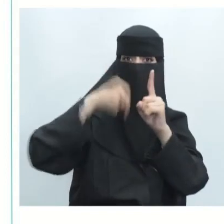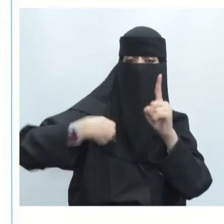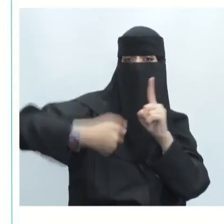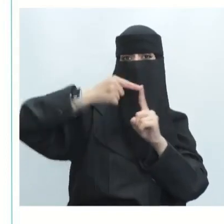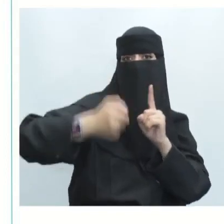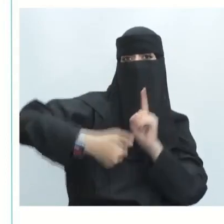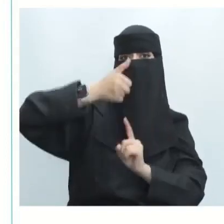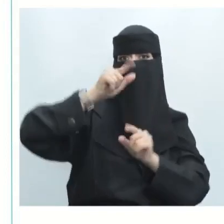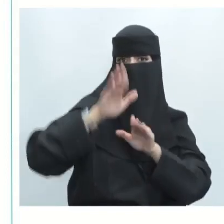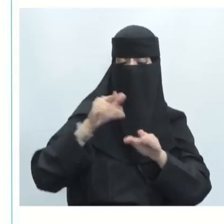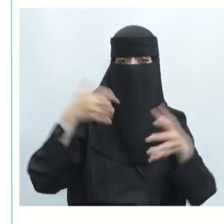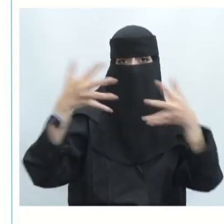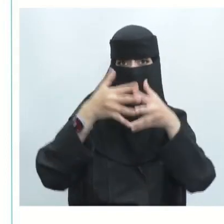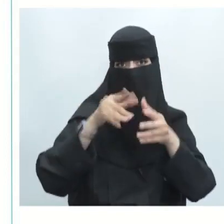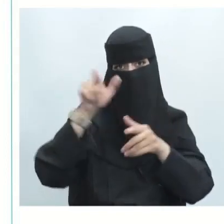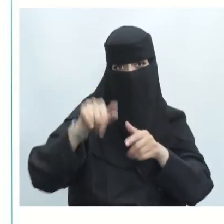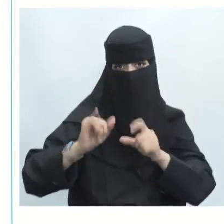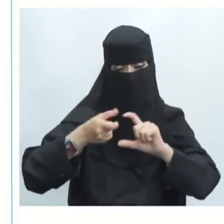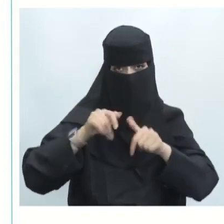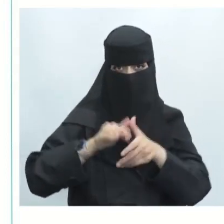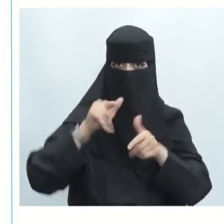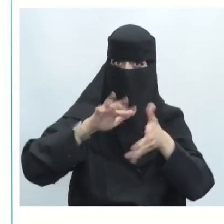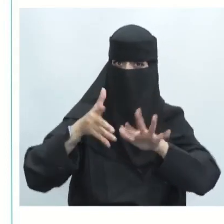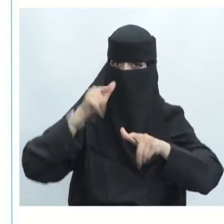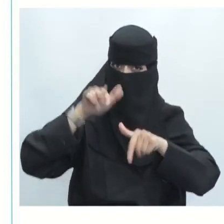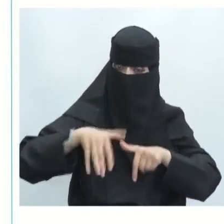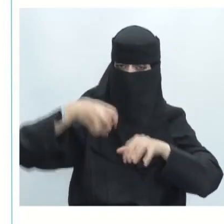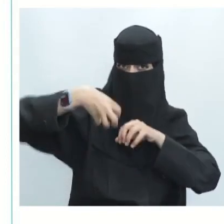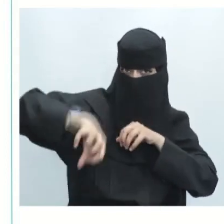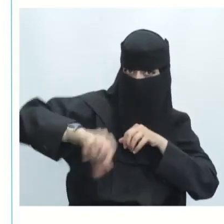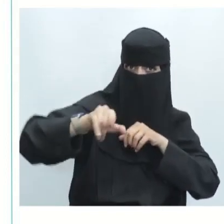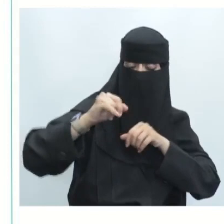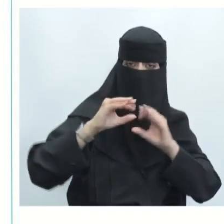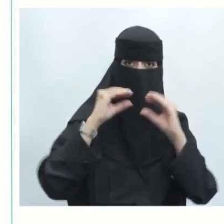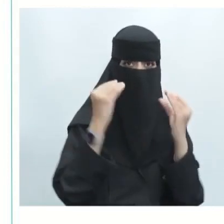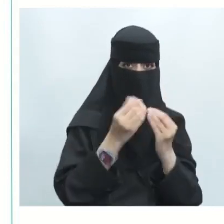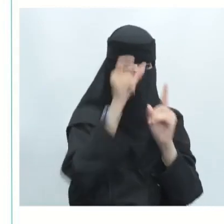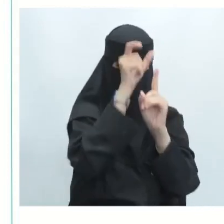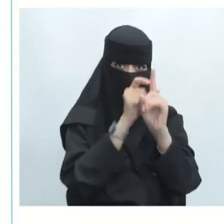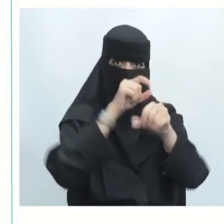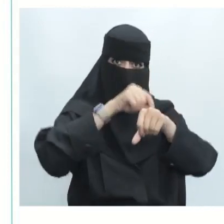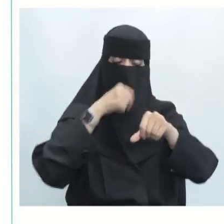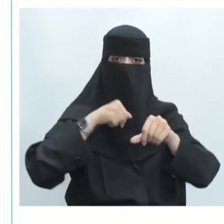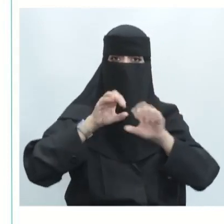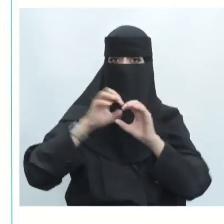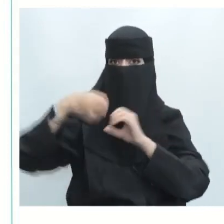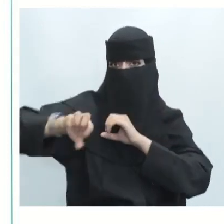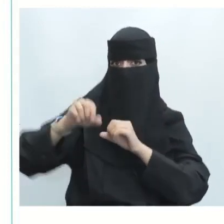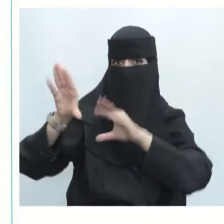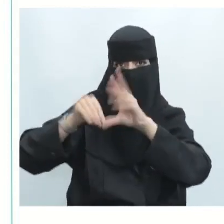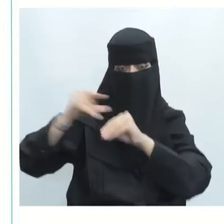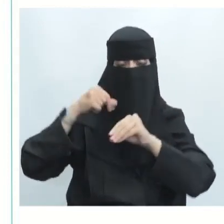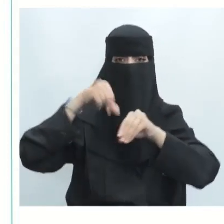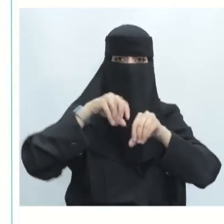نحقق الهدف المشترك للمنظمه اذا قد يكون لدينا قسم اداره الموارد البشريه قسم التسويق المبيعات